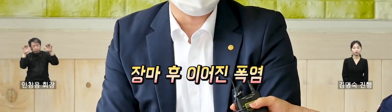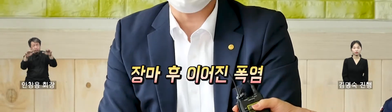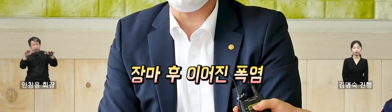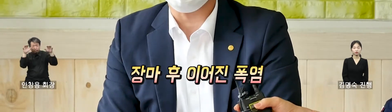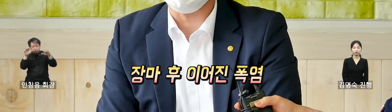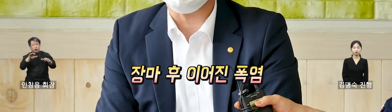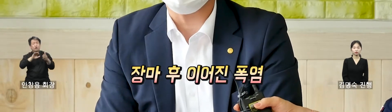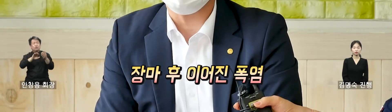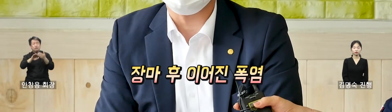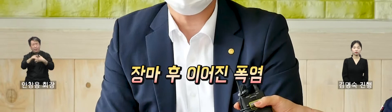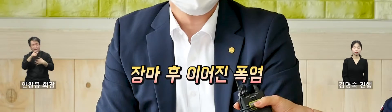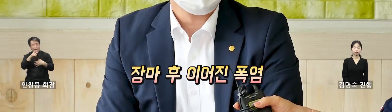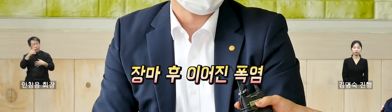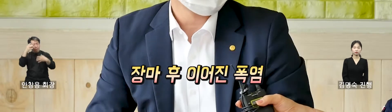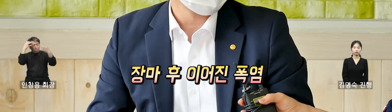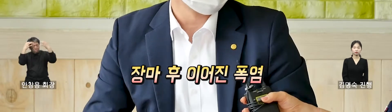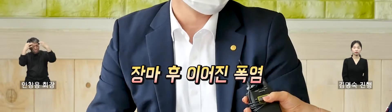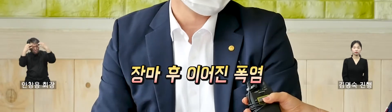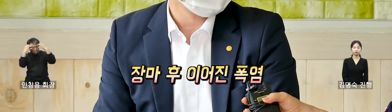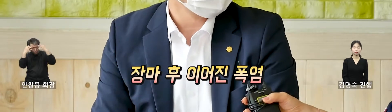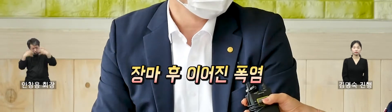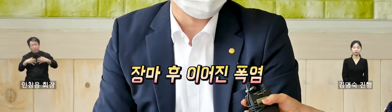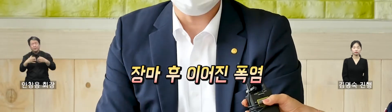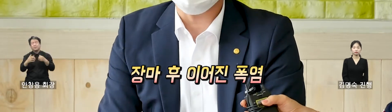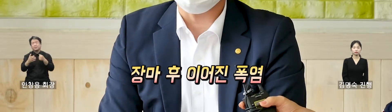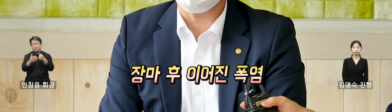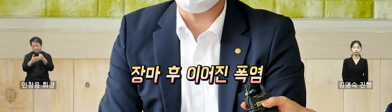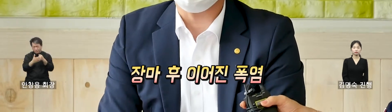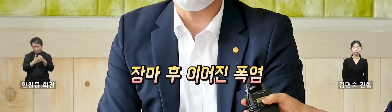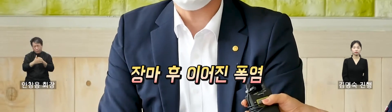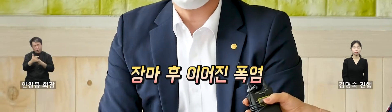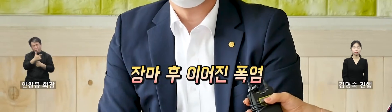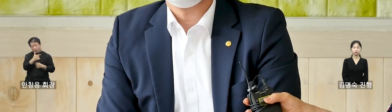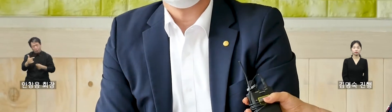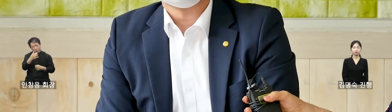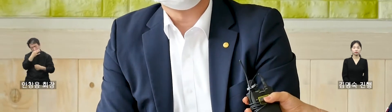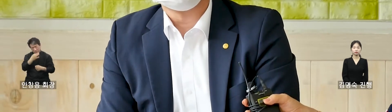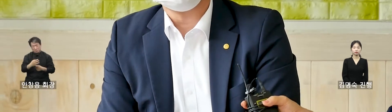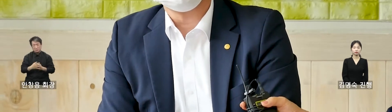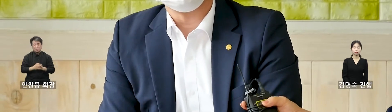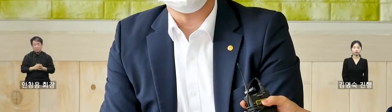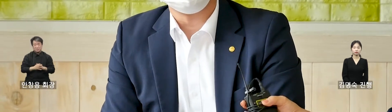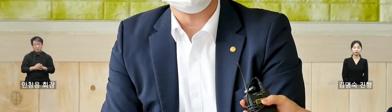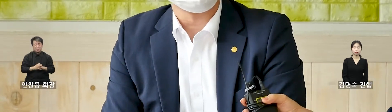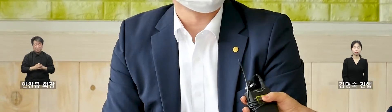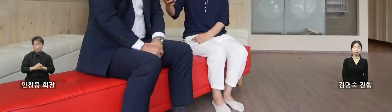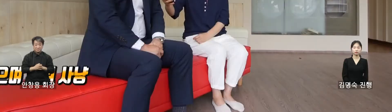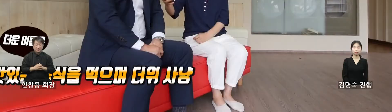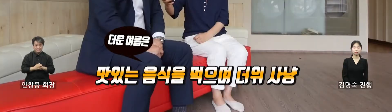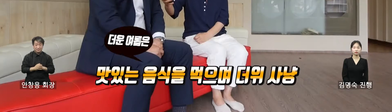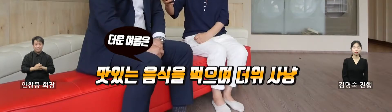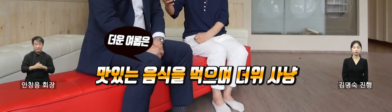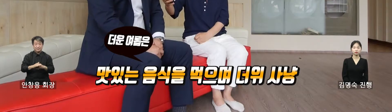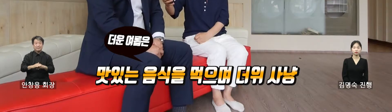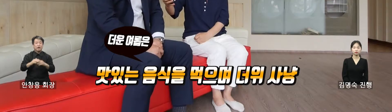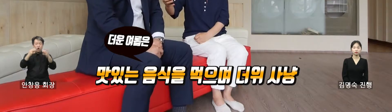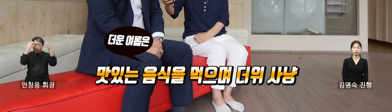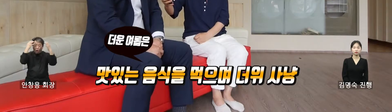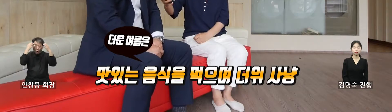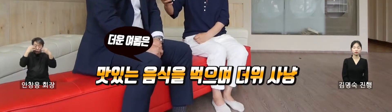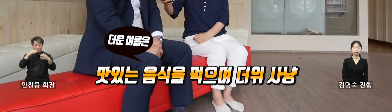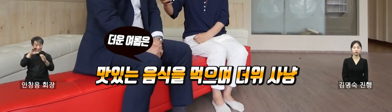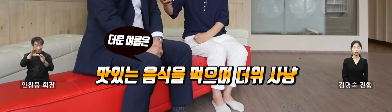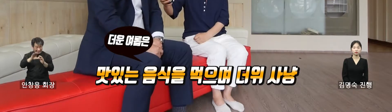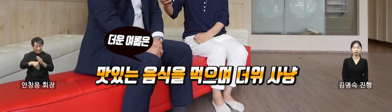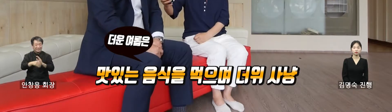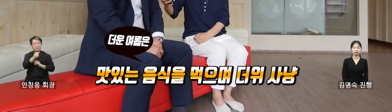이어서 이렇게 폭염이 와서 날씨에 적응하는데 좀 어려움이 있을 텐데, 저는 요 더운 여름은